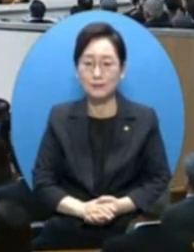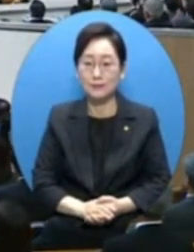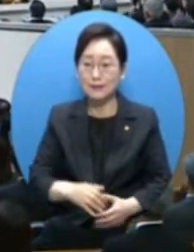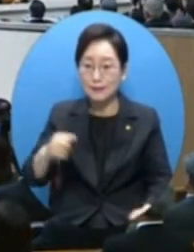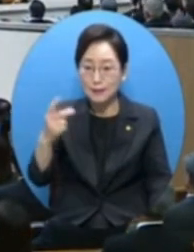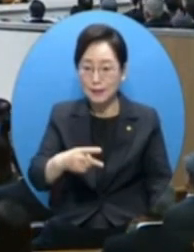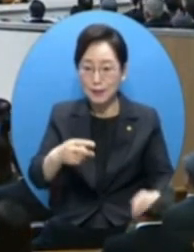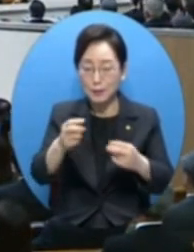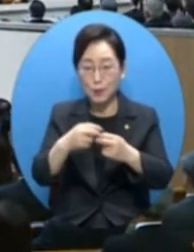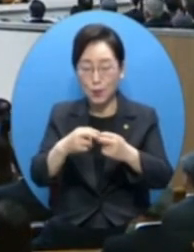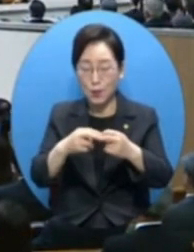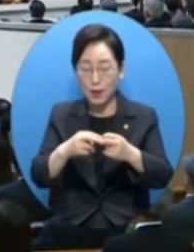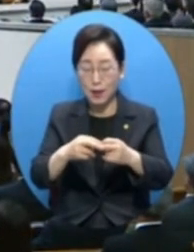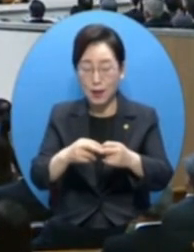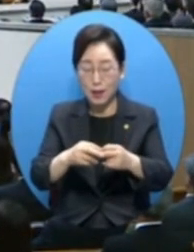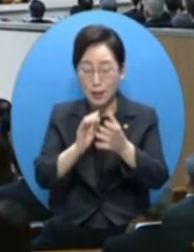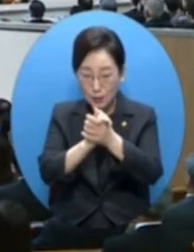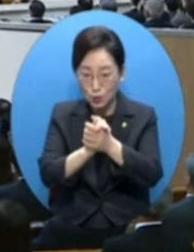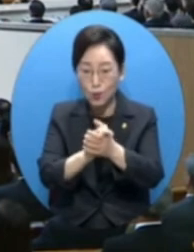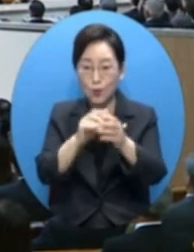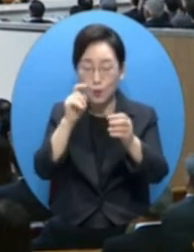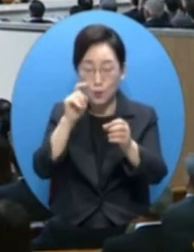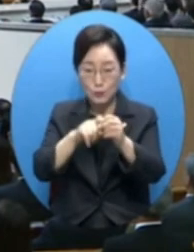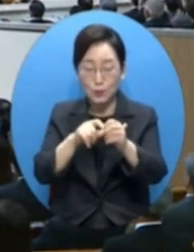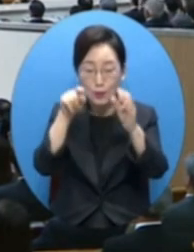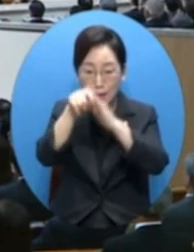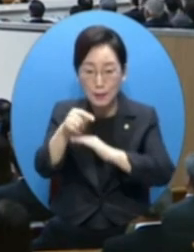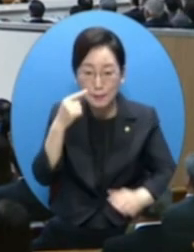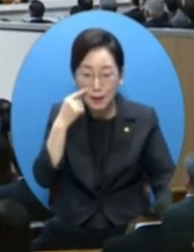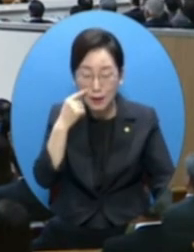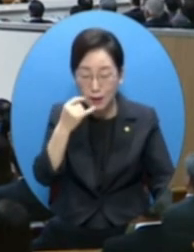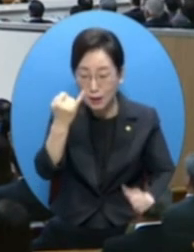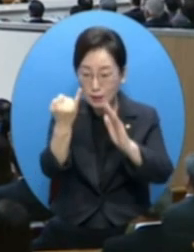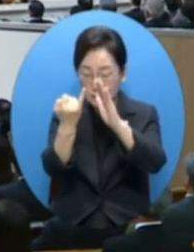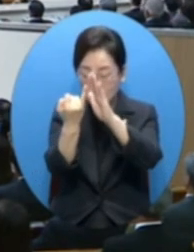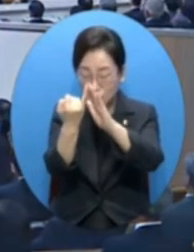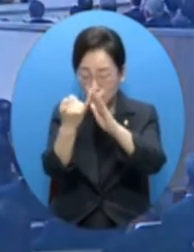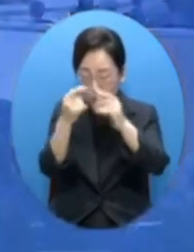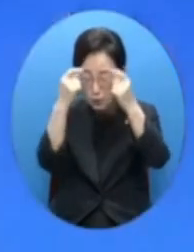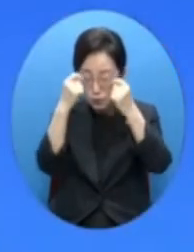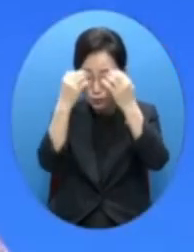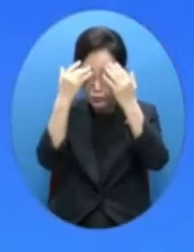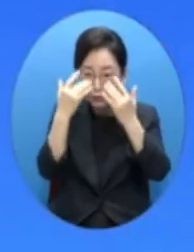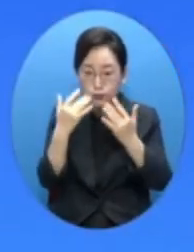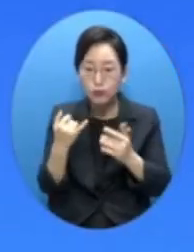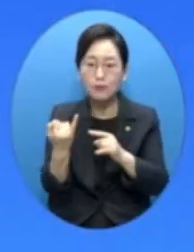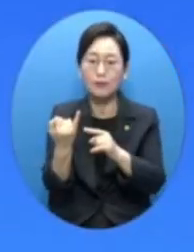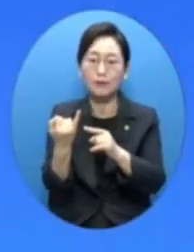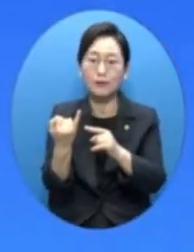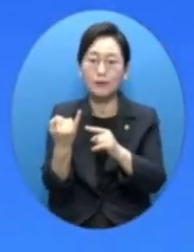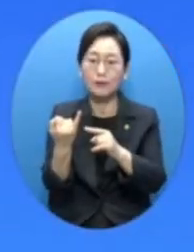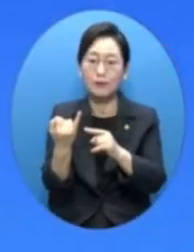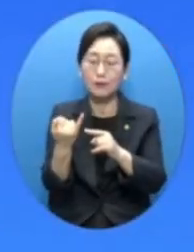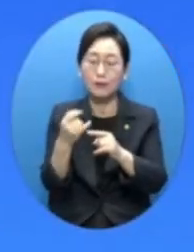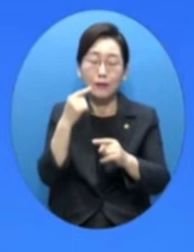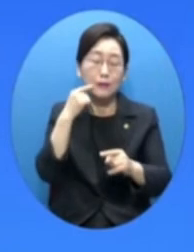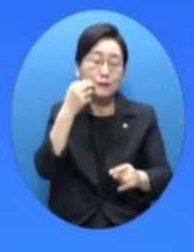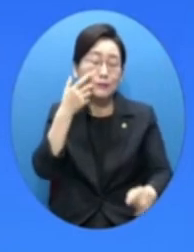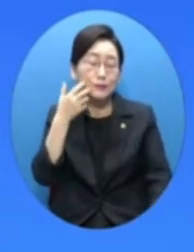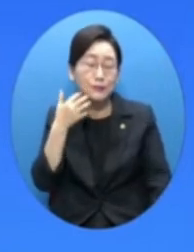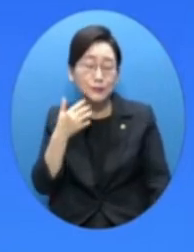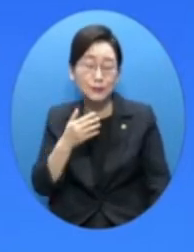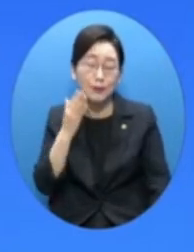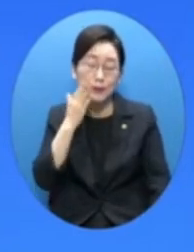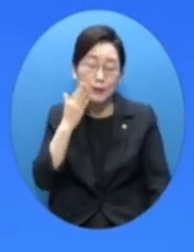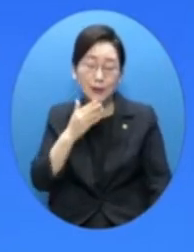다시 병원에 기도해 주러 가니까 그 다음에 갔을 때는 기도할 때 눈물을 흘려요. 눈물을. 또 침 돌려서 침 닦아주면서